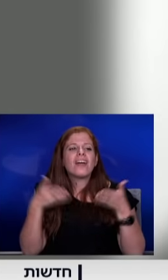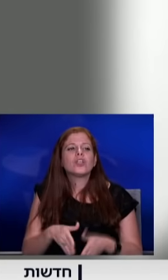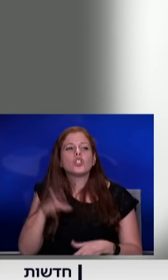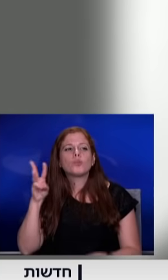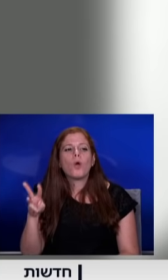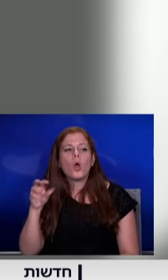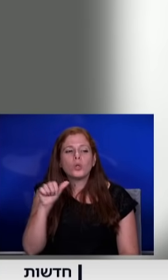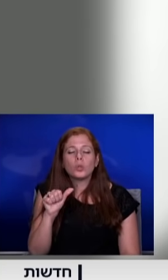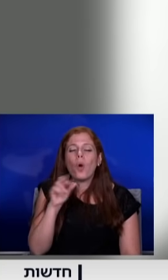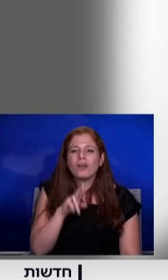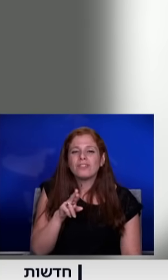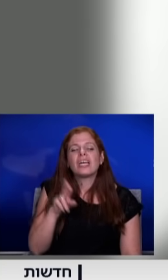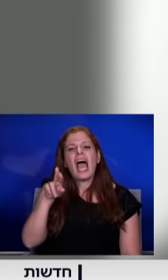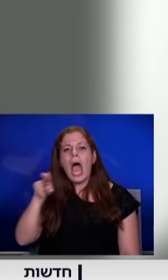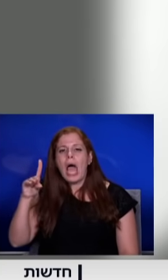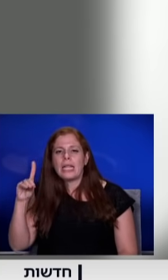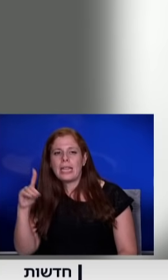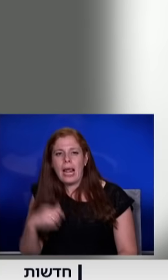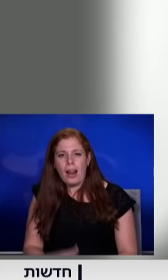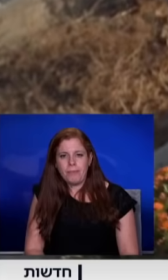רופאייזן, האח דניאל.